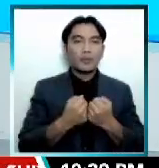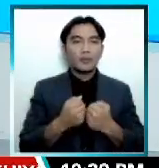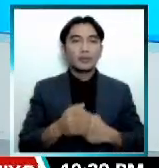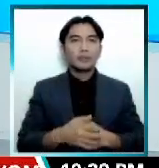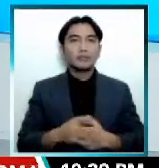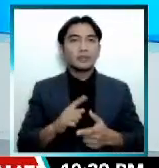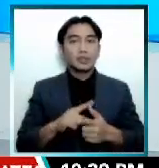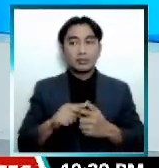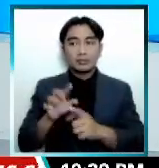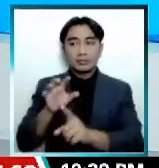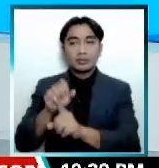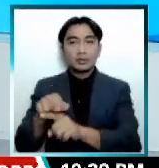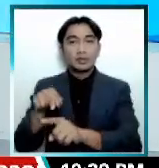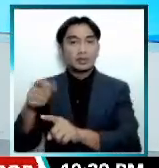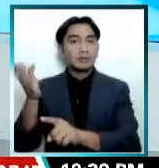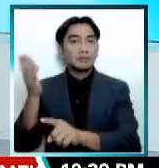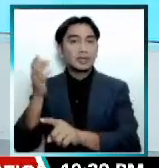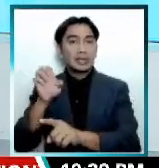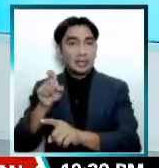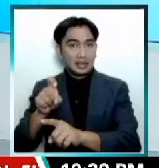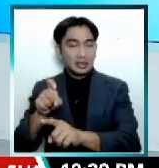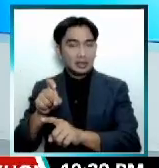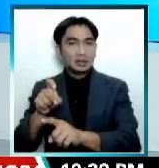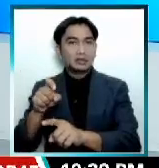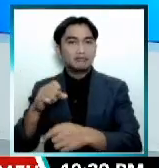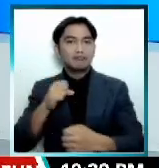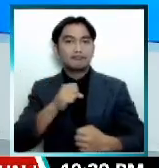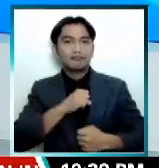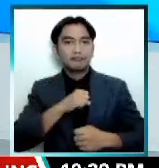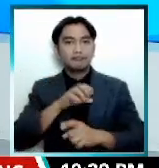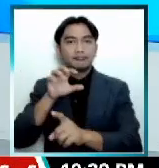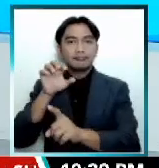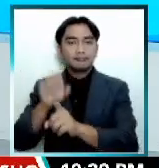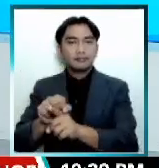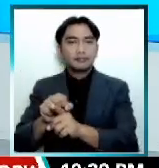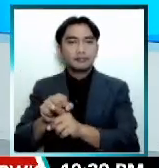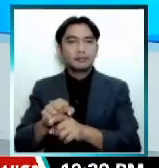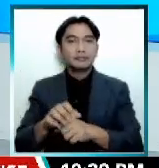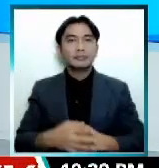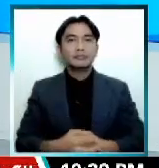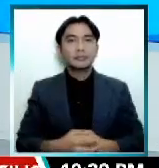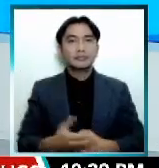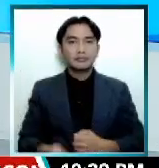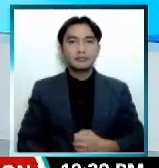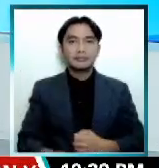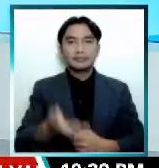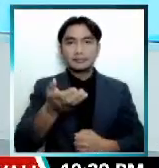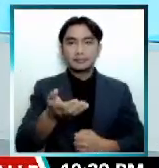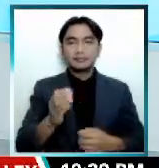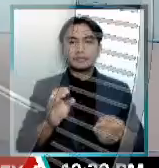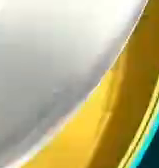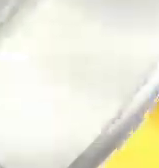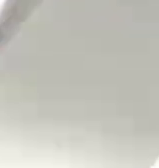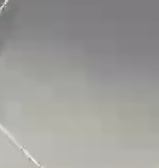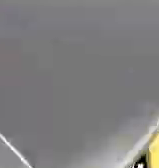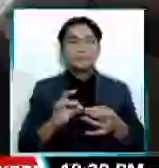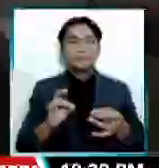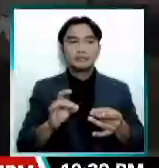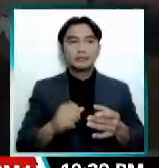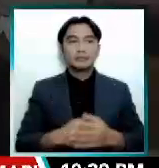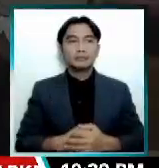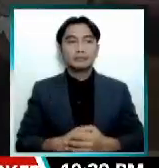sa Cavite. May spot report si CJ Turida ng GMA Regional TV 1, North Central Luzon.